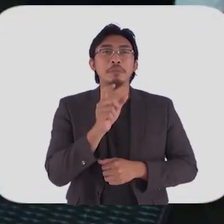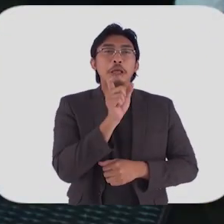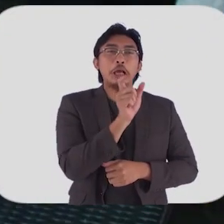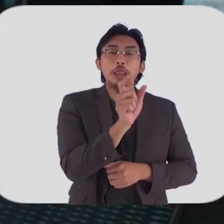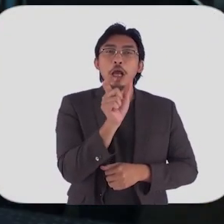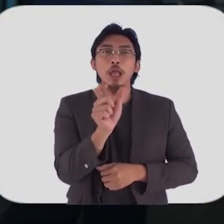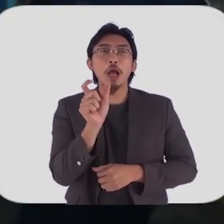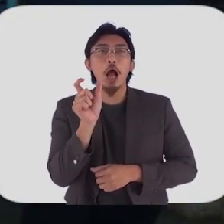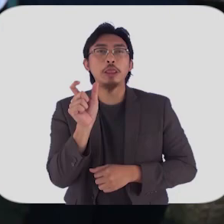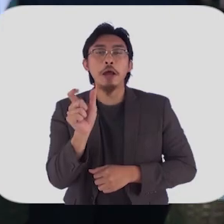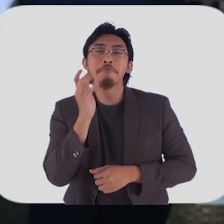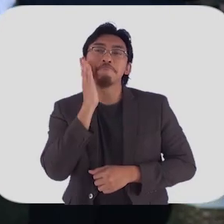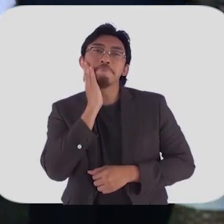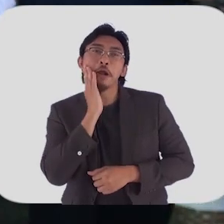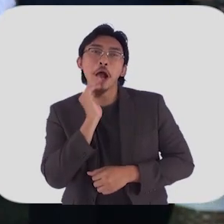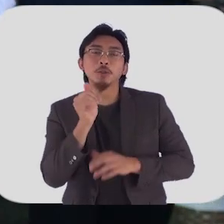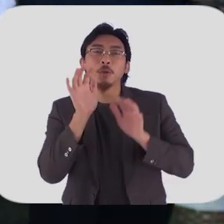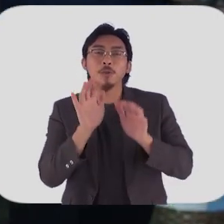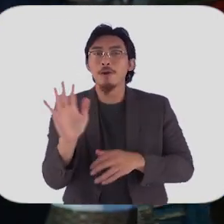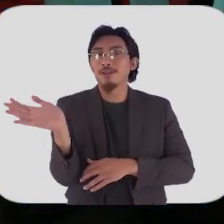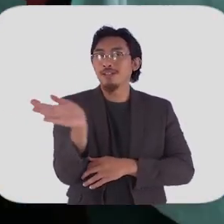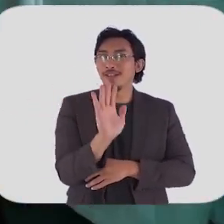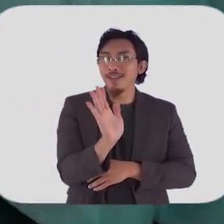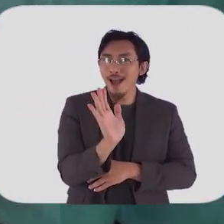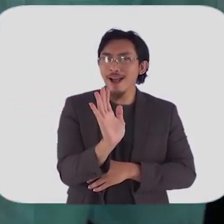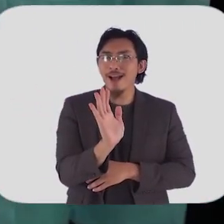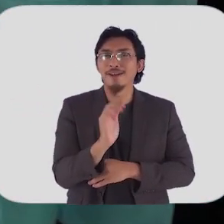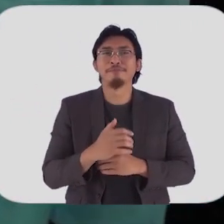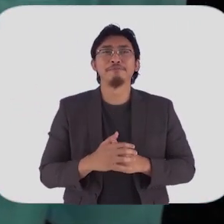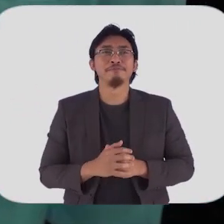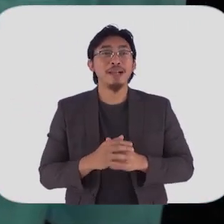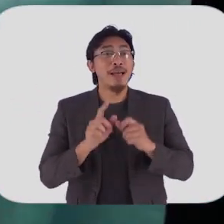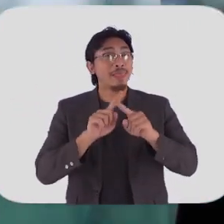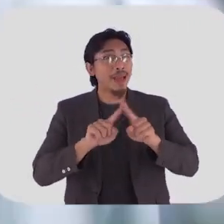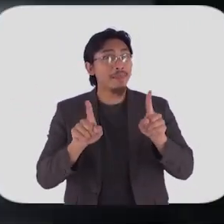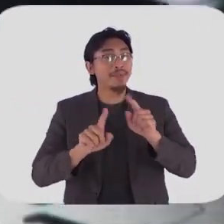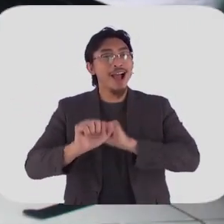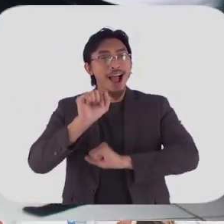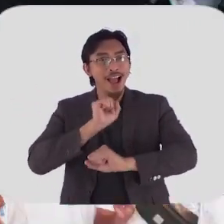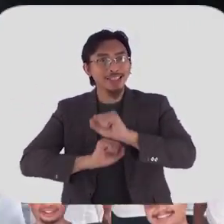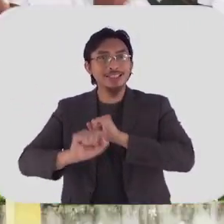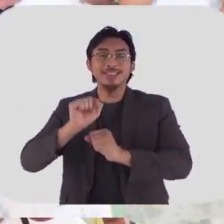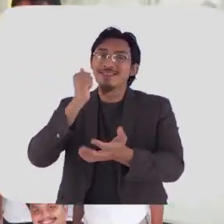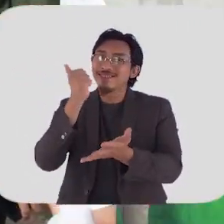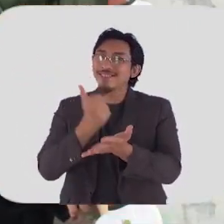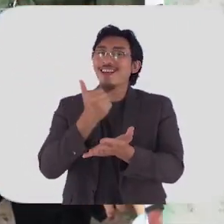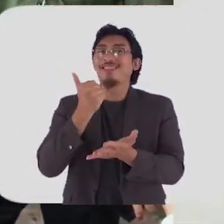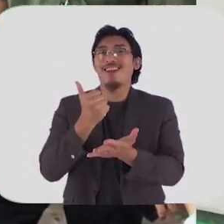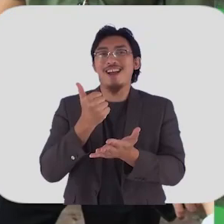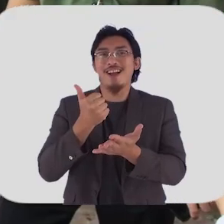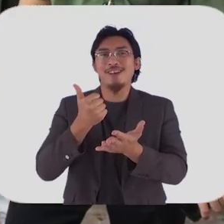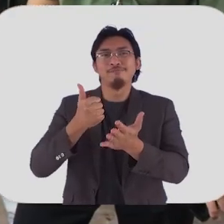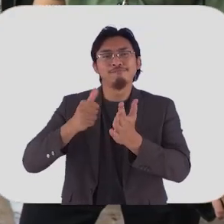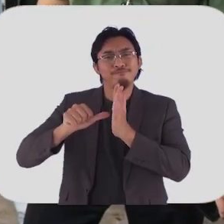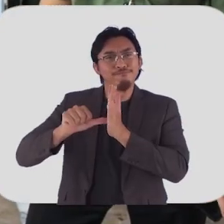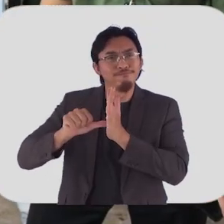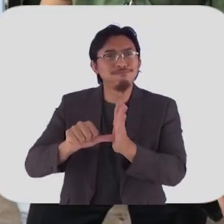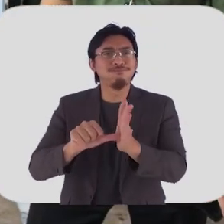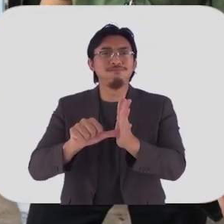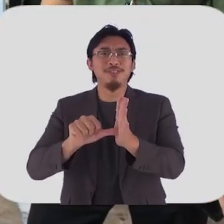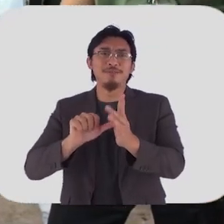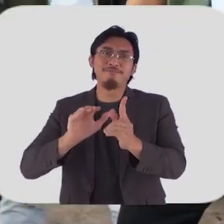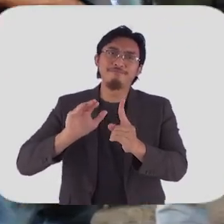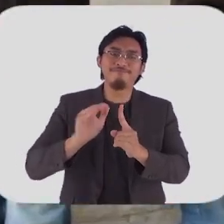Bukan hanya kata-kata manis yang alam butuhkan, tapi aksi nyata yang